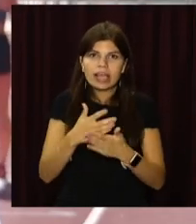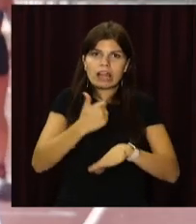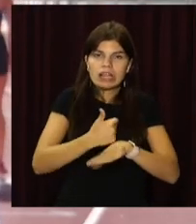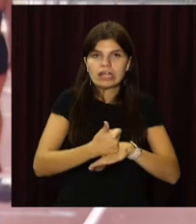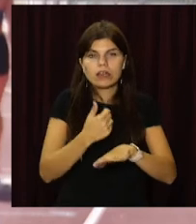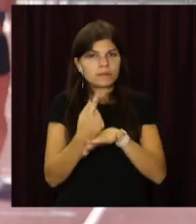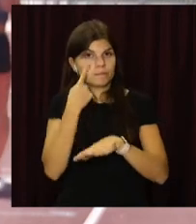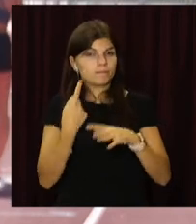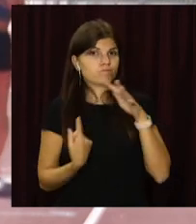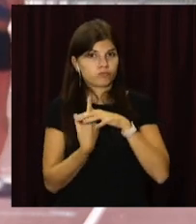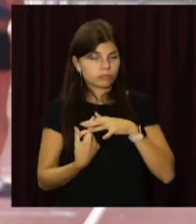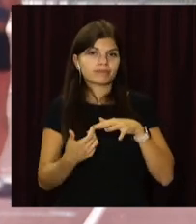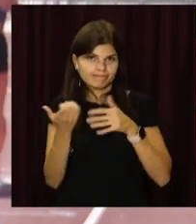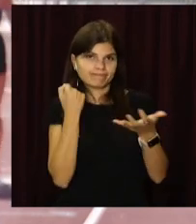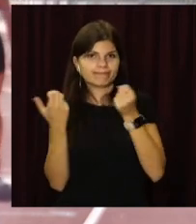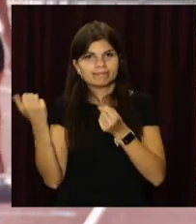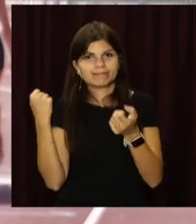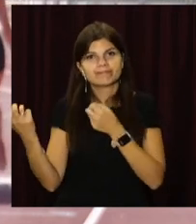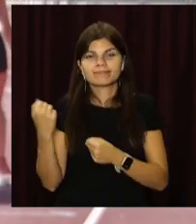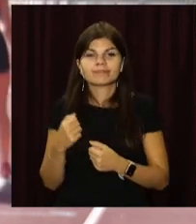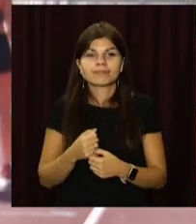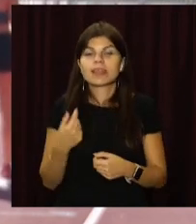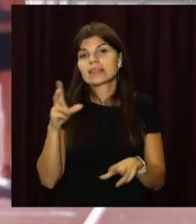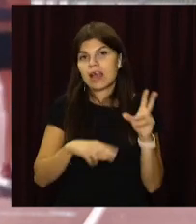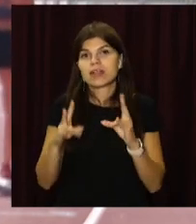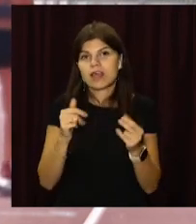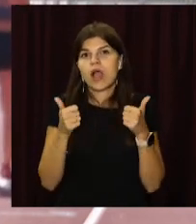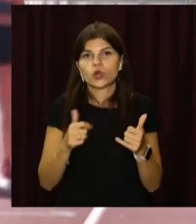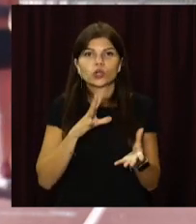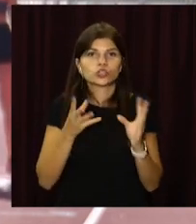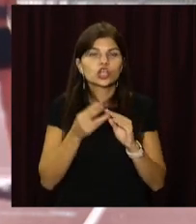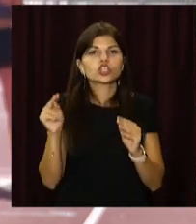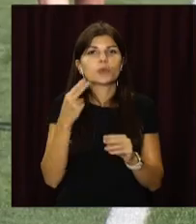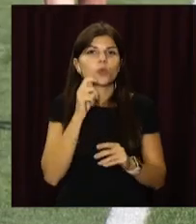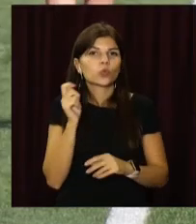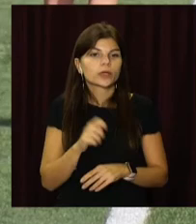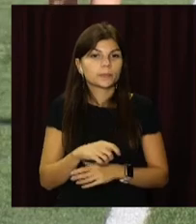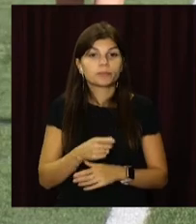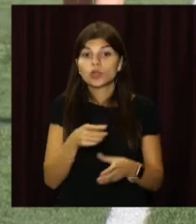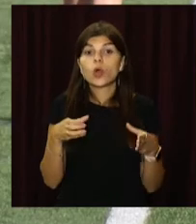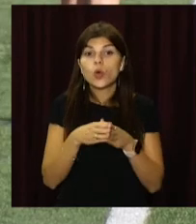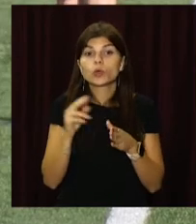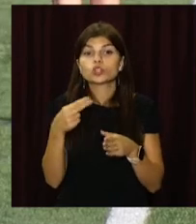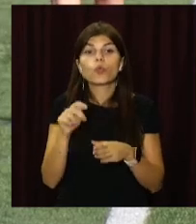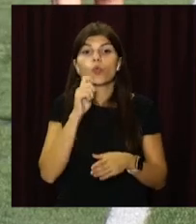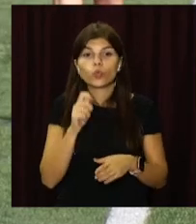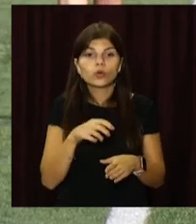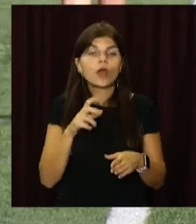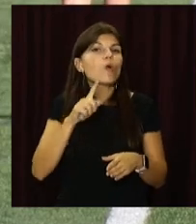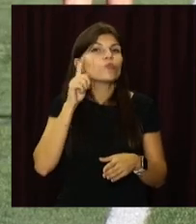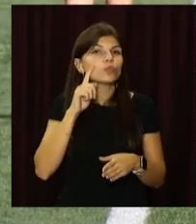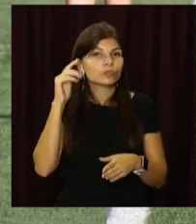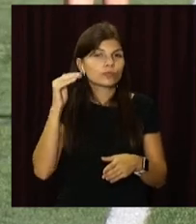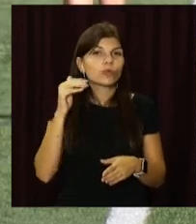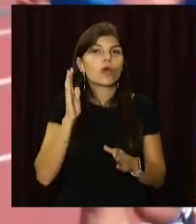хорошая. В общем-то, надеемся на хороший результат на чемпионате Украины. Командний чемпіонат України серед